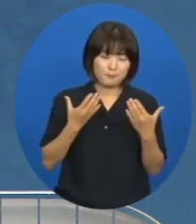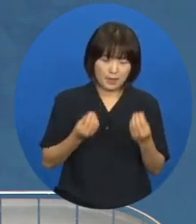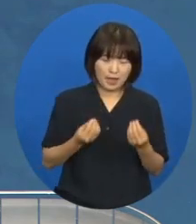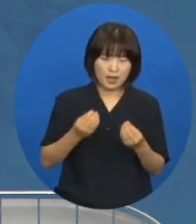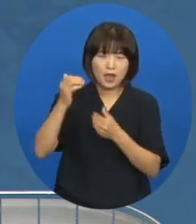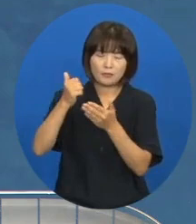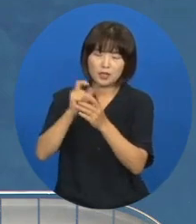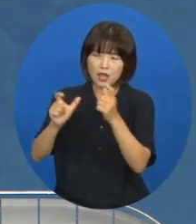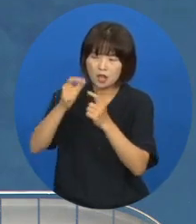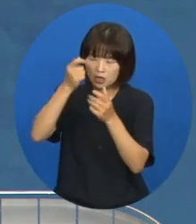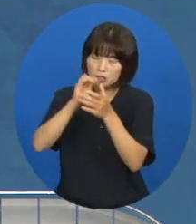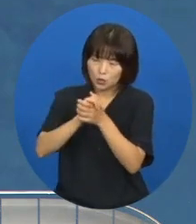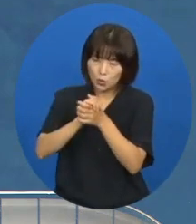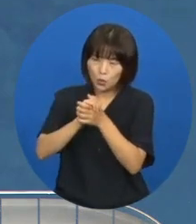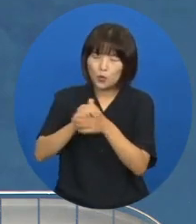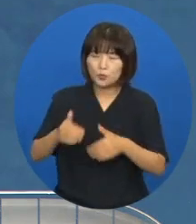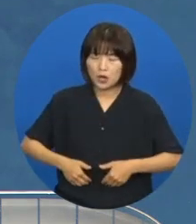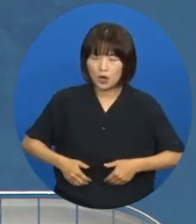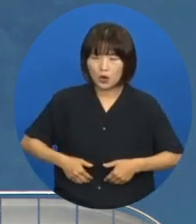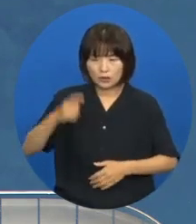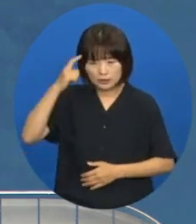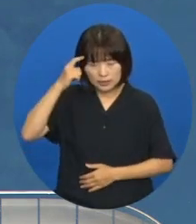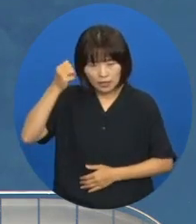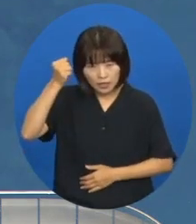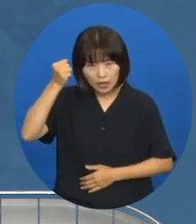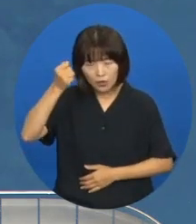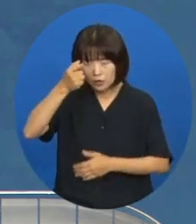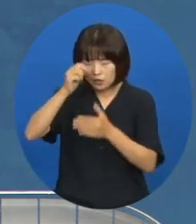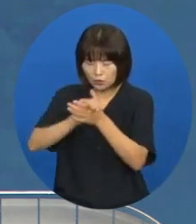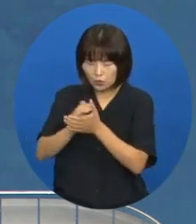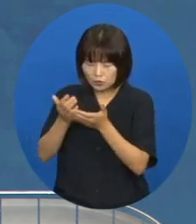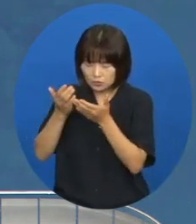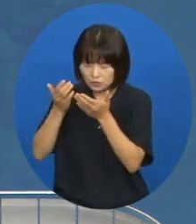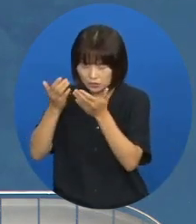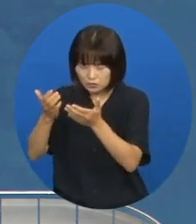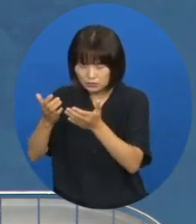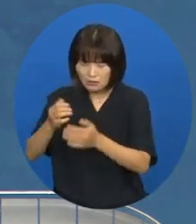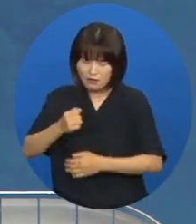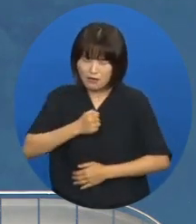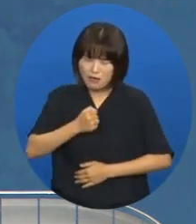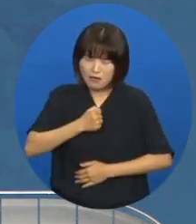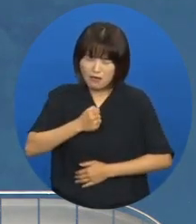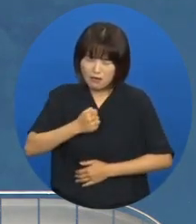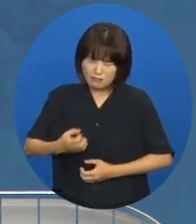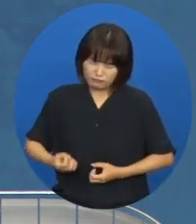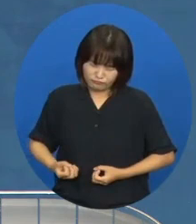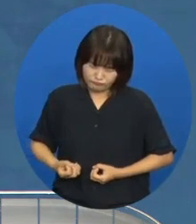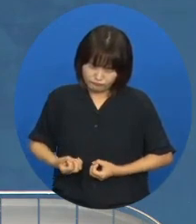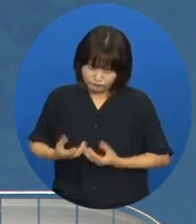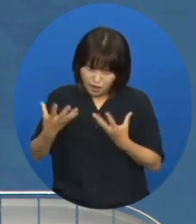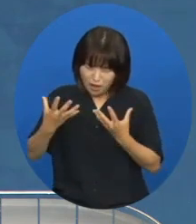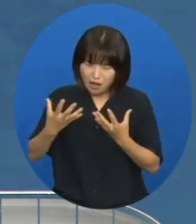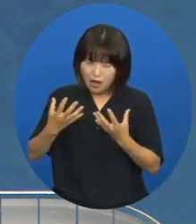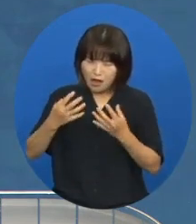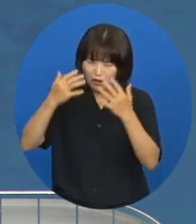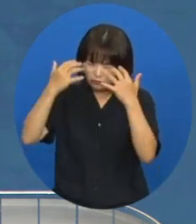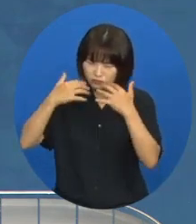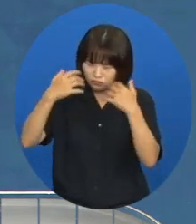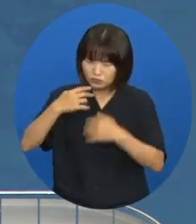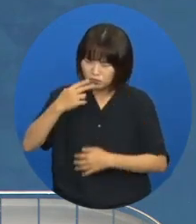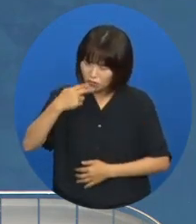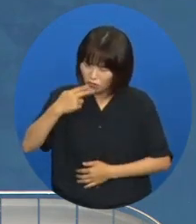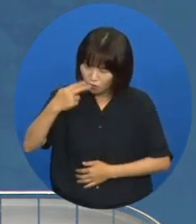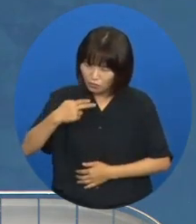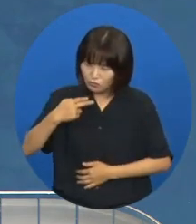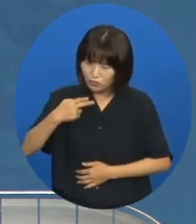더 기도할 시간인가 보다. 그리고 기도하는데 그냥 막 애통함이 터져 눈물 콧물 범벅이 되고